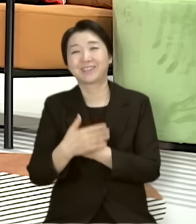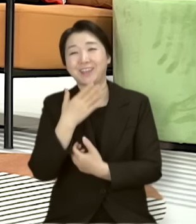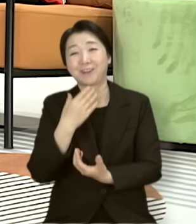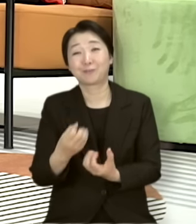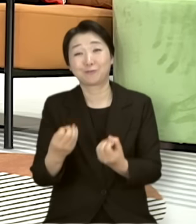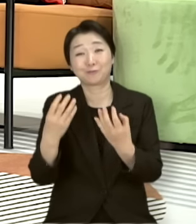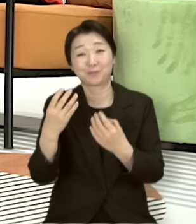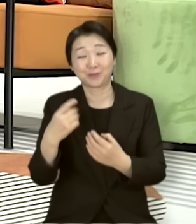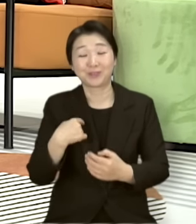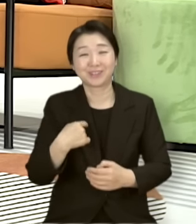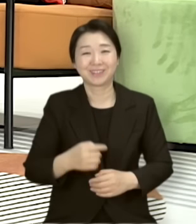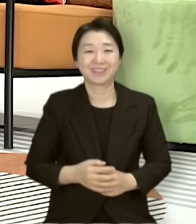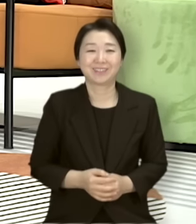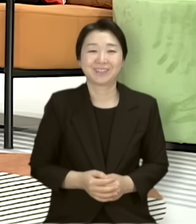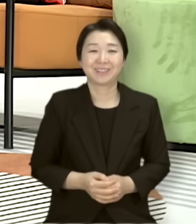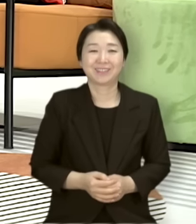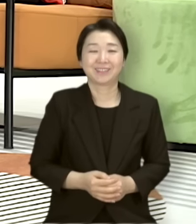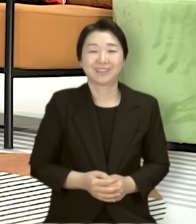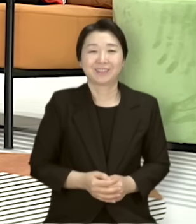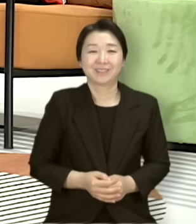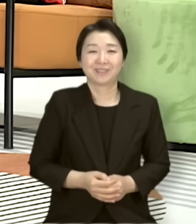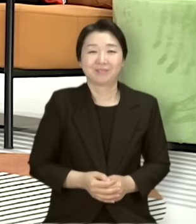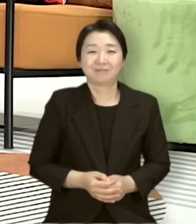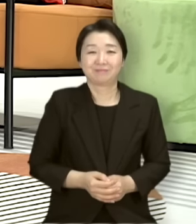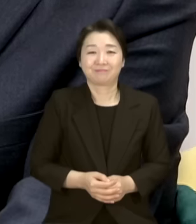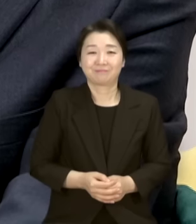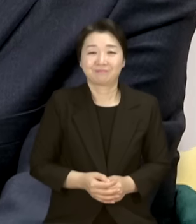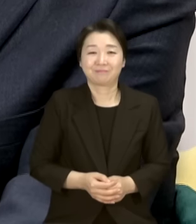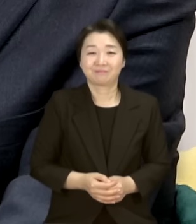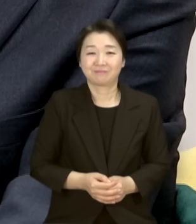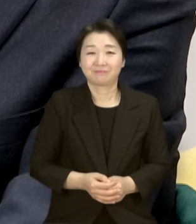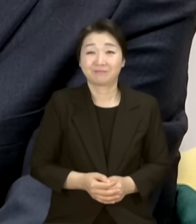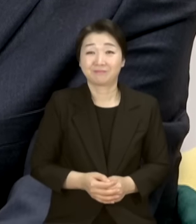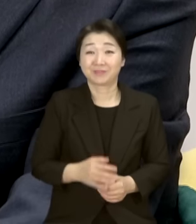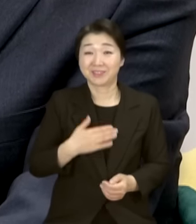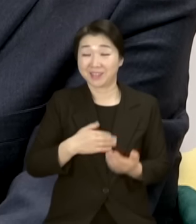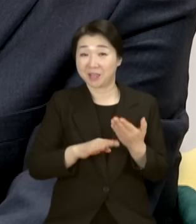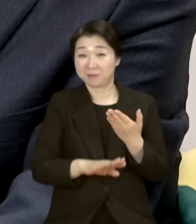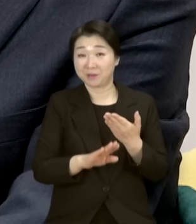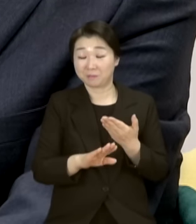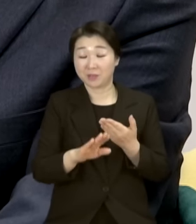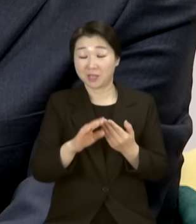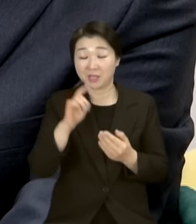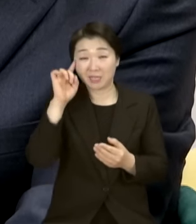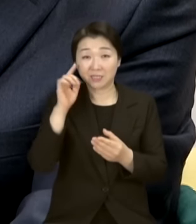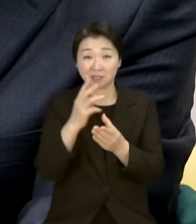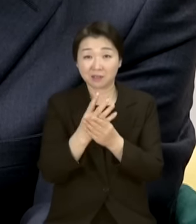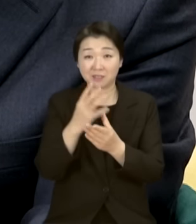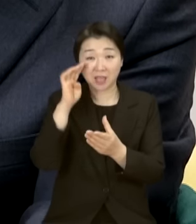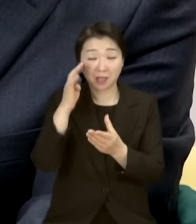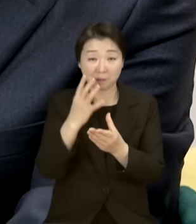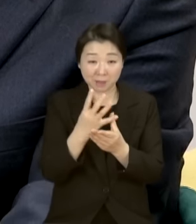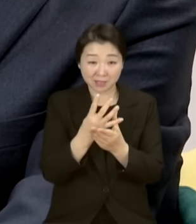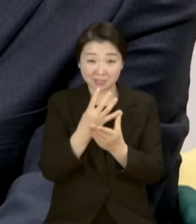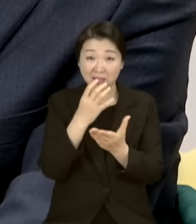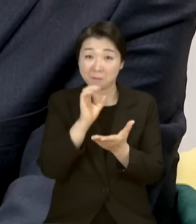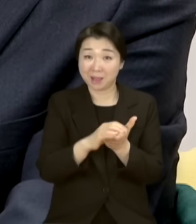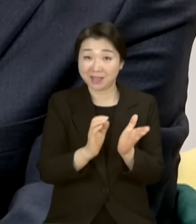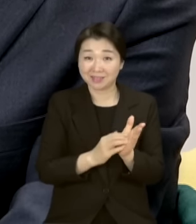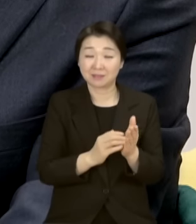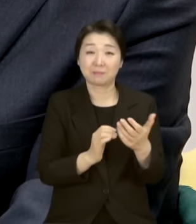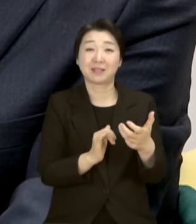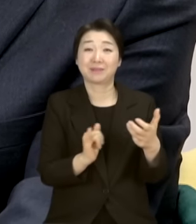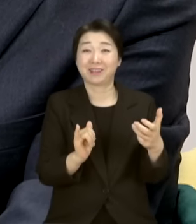축복이라고 생각하고요. 네. 그 지금 제 밑에서 한 석사 박사 받은 친구 한 80명쯤 되는데 네.